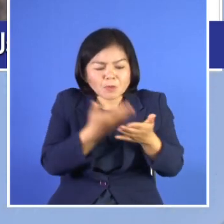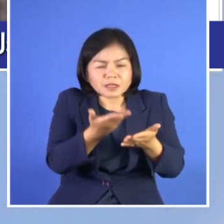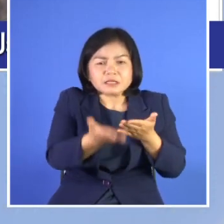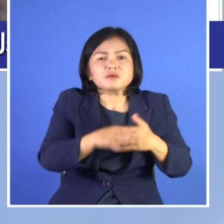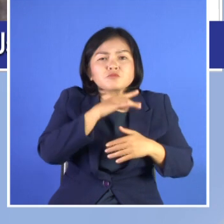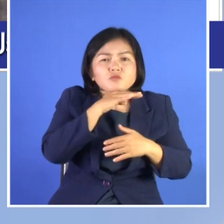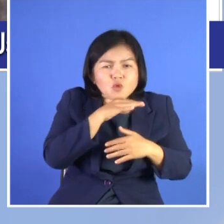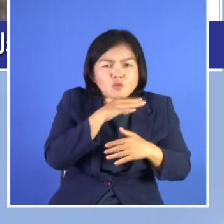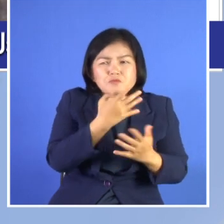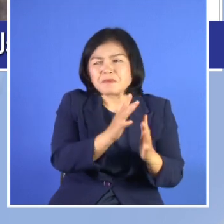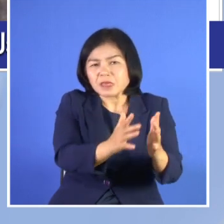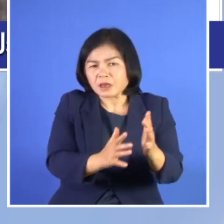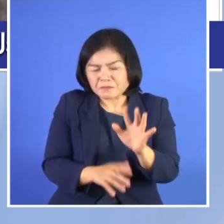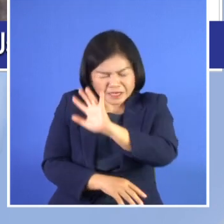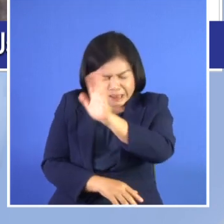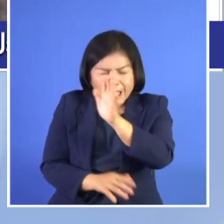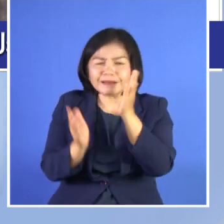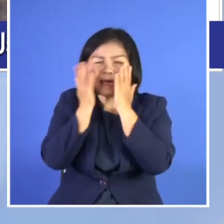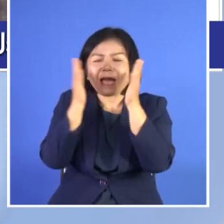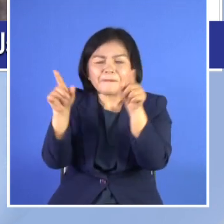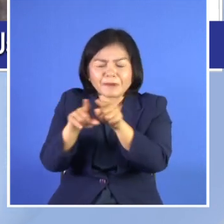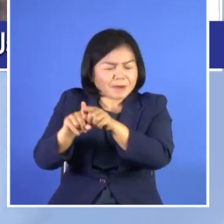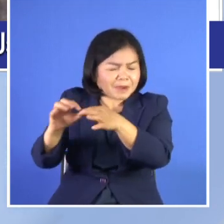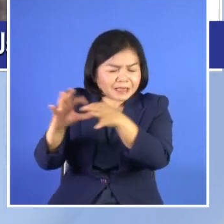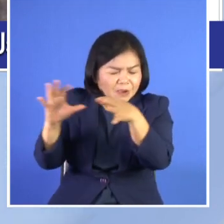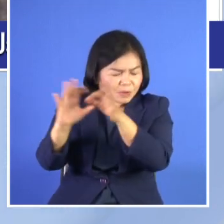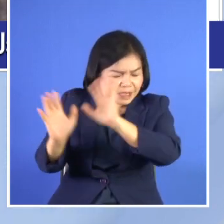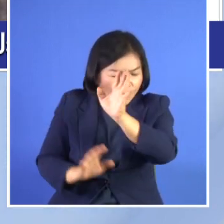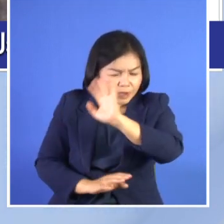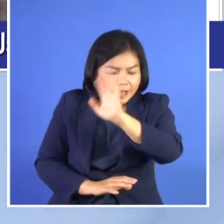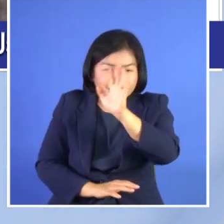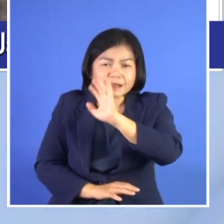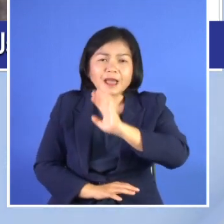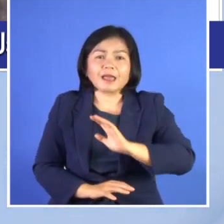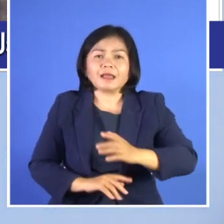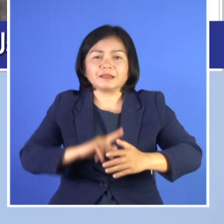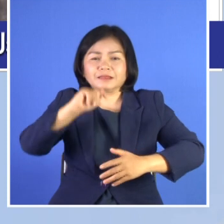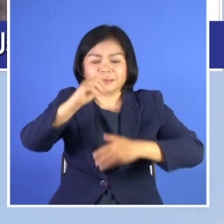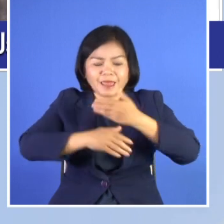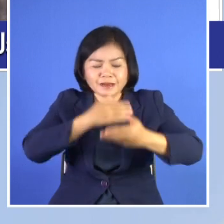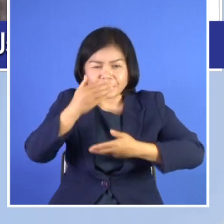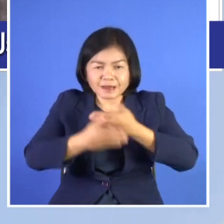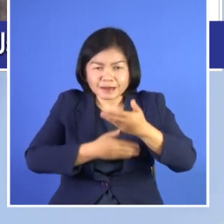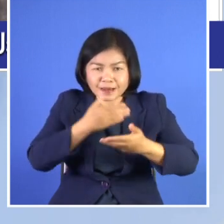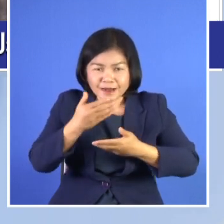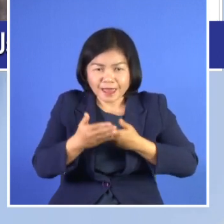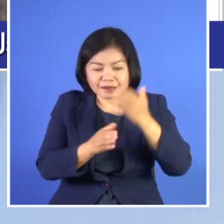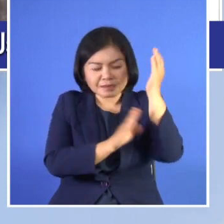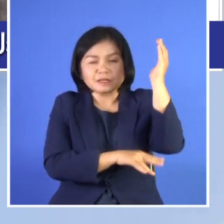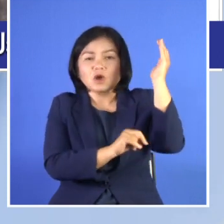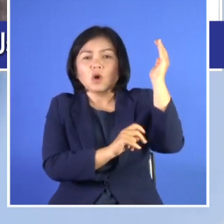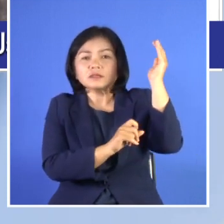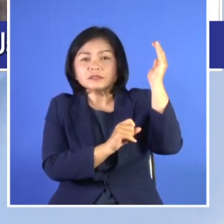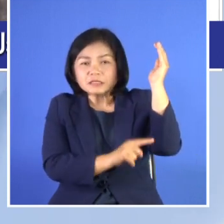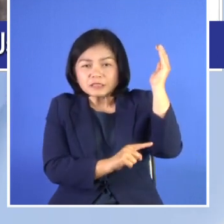ช่มันหน้าคล้ายเฉยๆไม่เกี่ยวนี่นะครับที่ตลาดสดเทศบาลตำบลท่ายางทุ่งใหญ่นครศรีธรรมราชเนี่ย